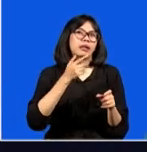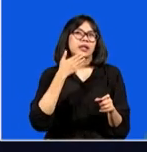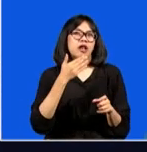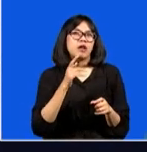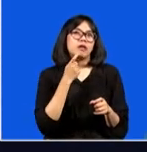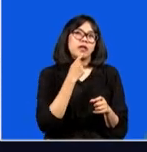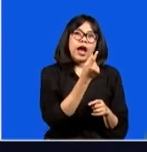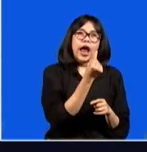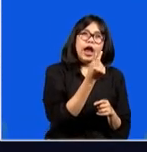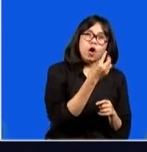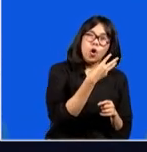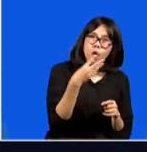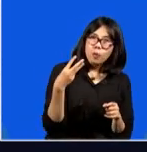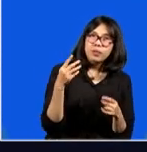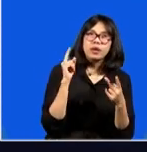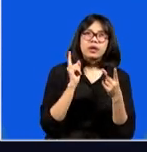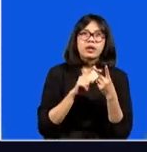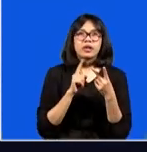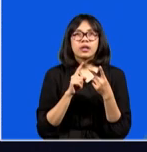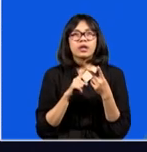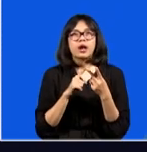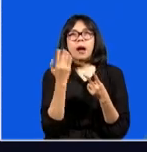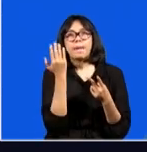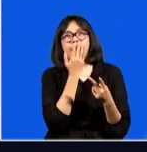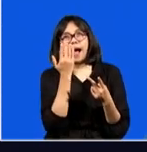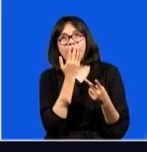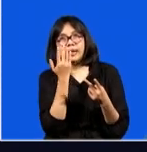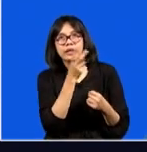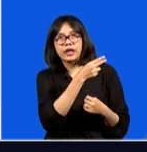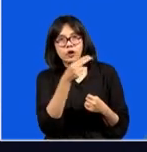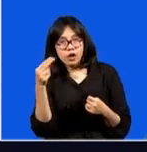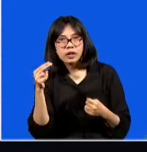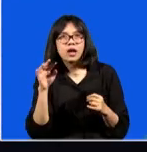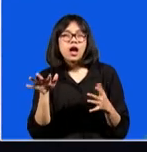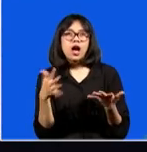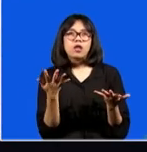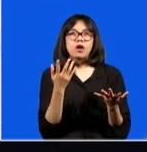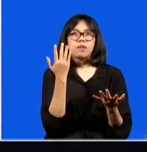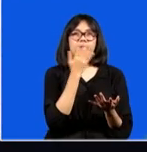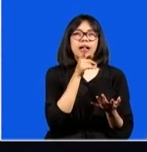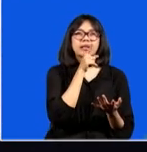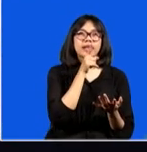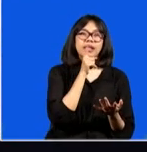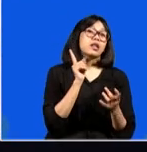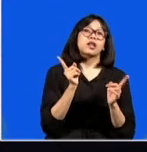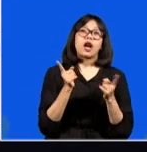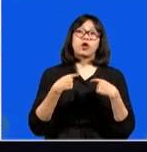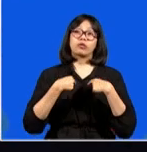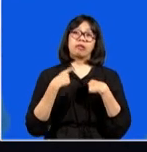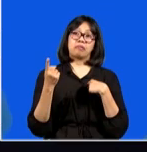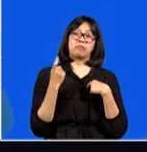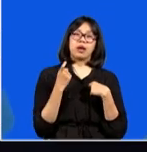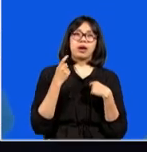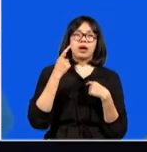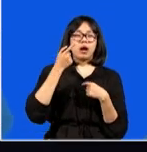ekonomi ya kan Atau mungkin bahasa Indonesia atau bahasa Inggris enggak sebenarnya satu